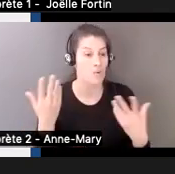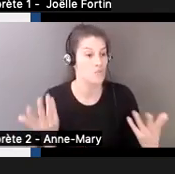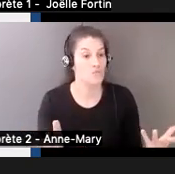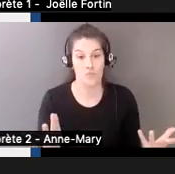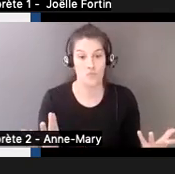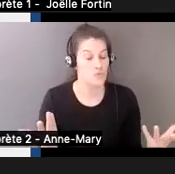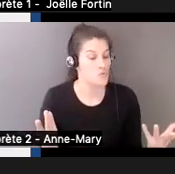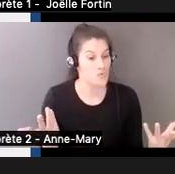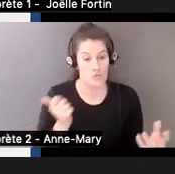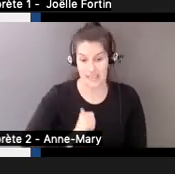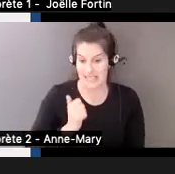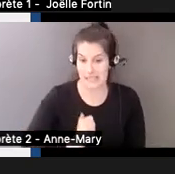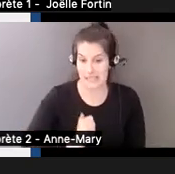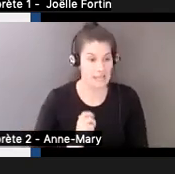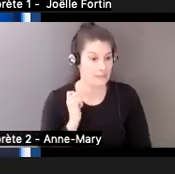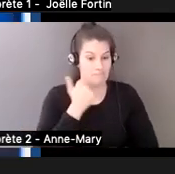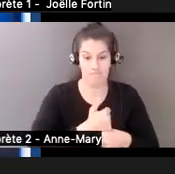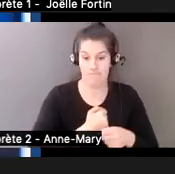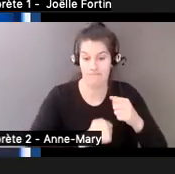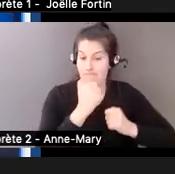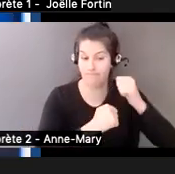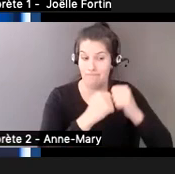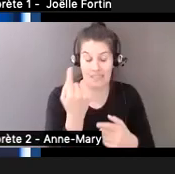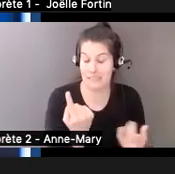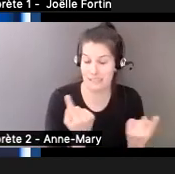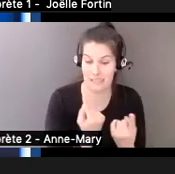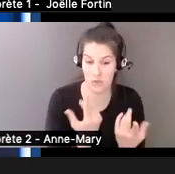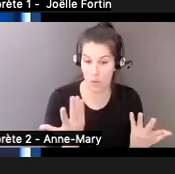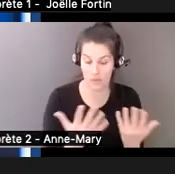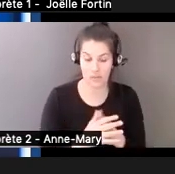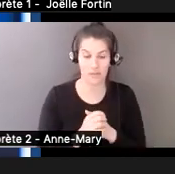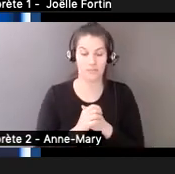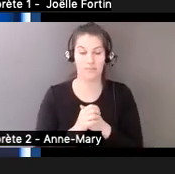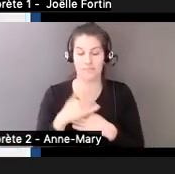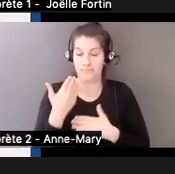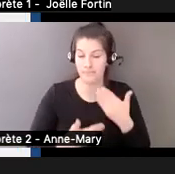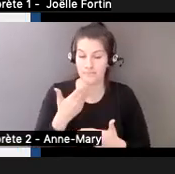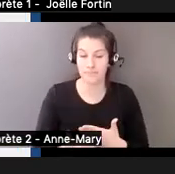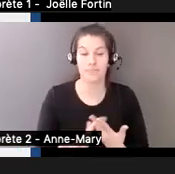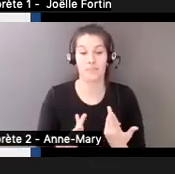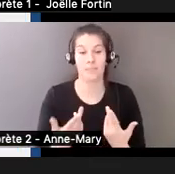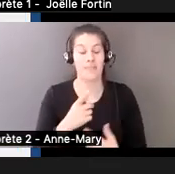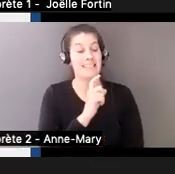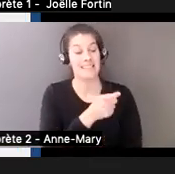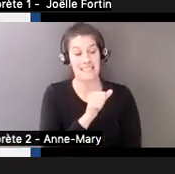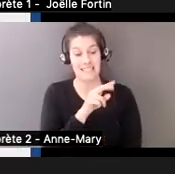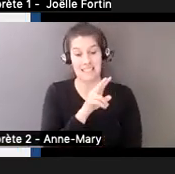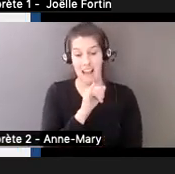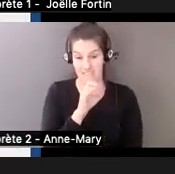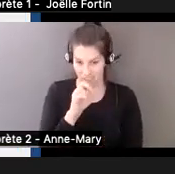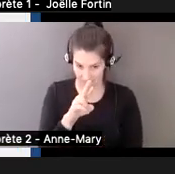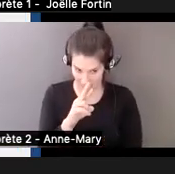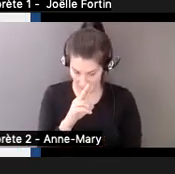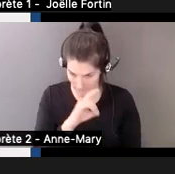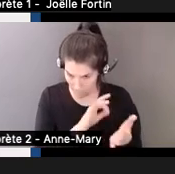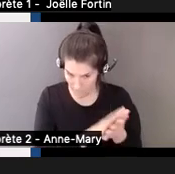quelque chose. Et donc, assez vite, on est passé avec Xavier, mon mari, du